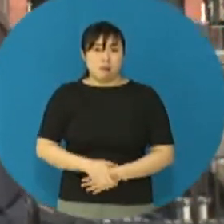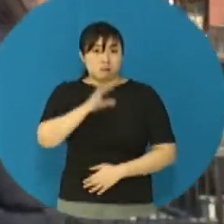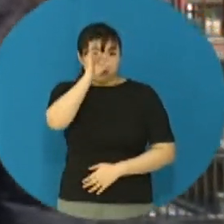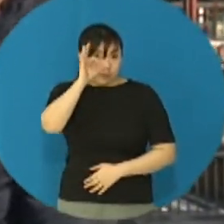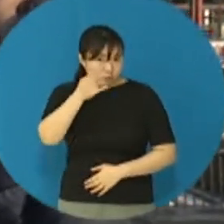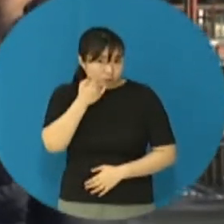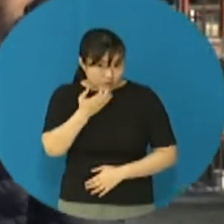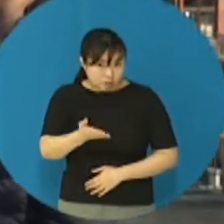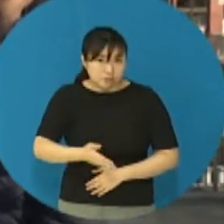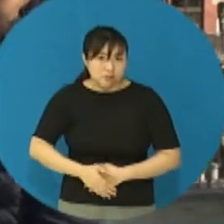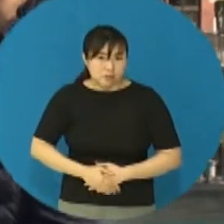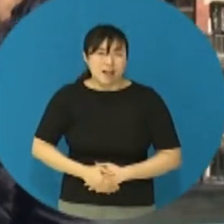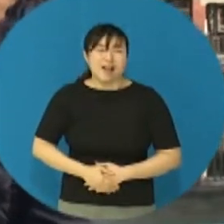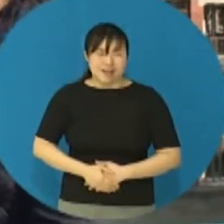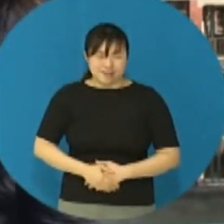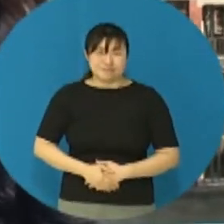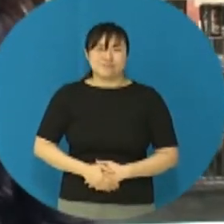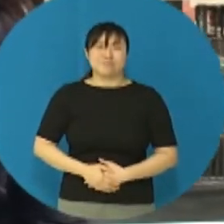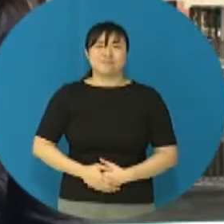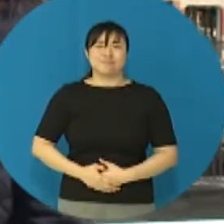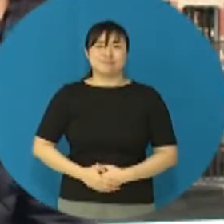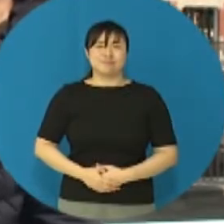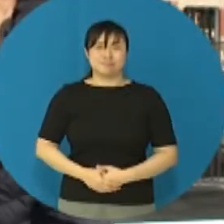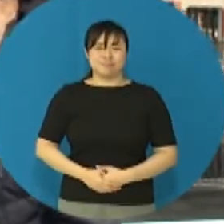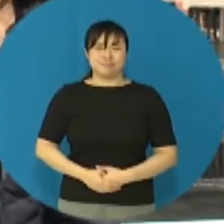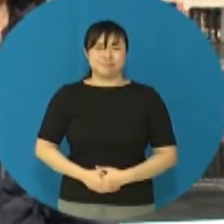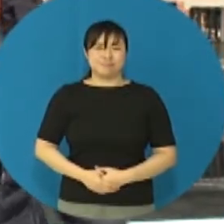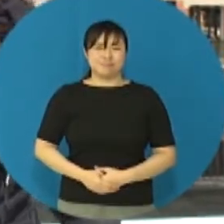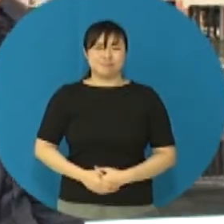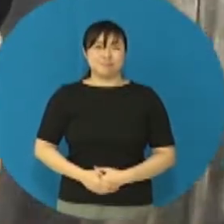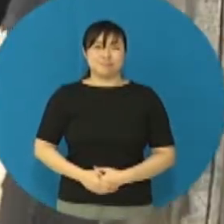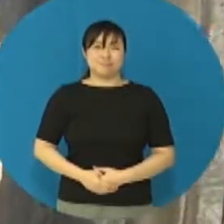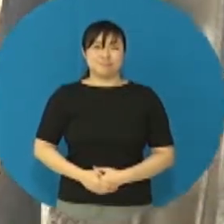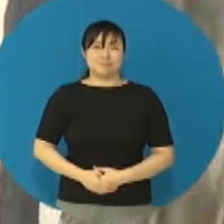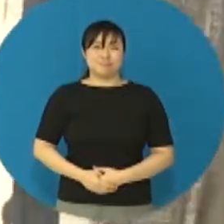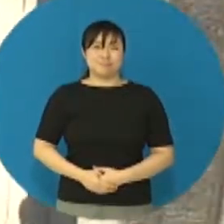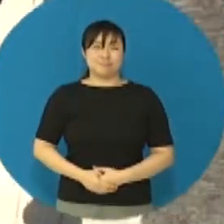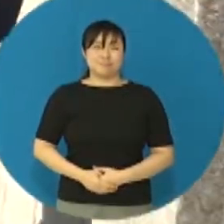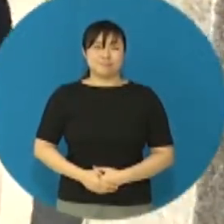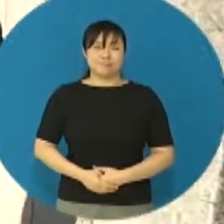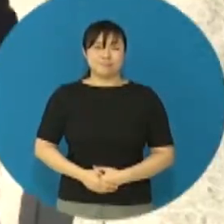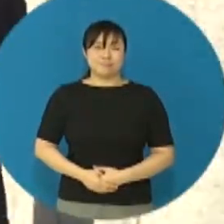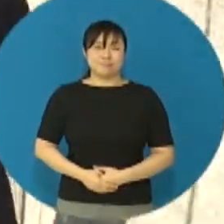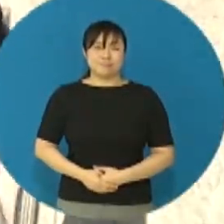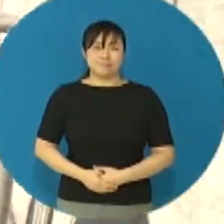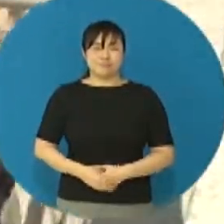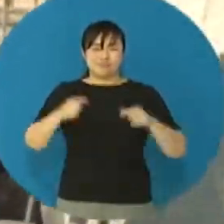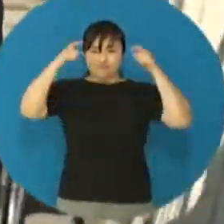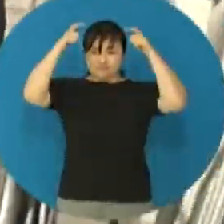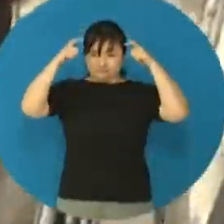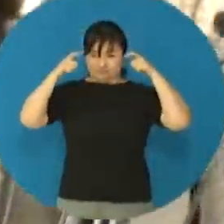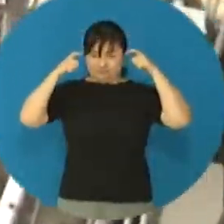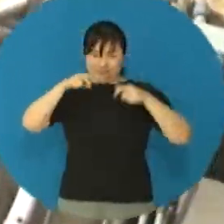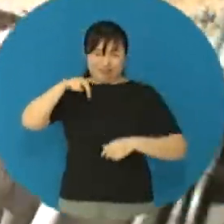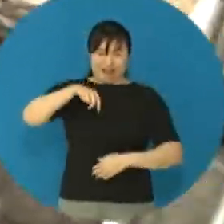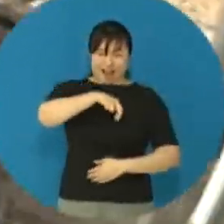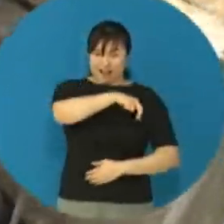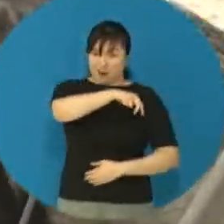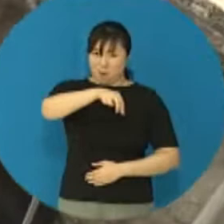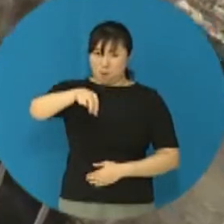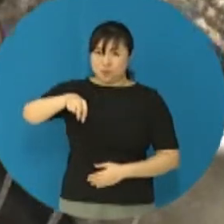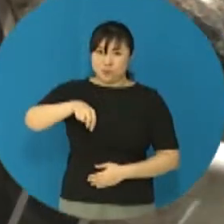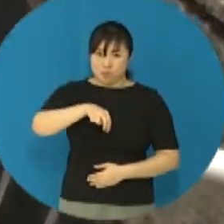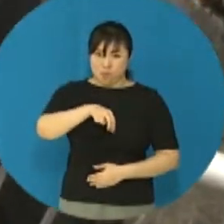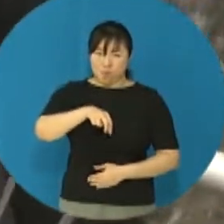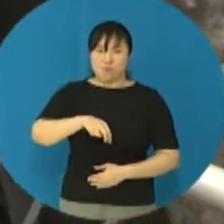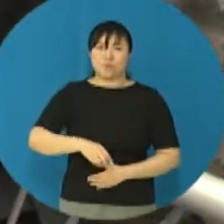ですか。 はい、じゃあこれからご案内いたします。 お願いします。 はい、はい、どうぞ。はい、 ヘルメットを装着し階段を降りると